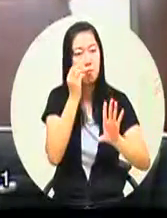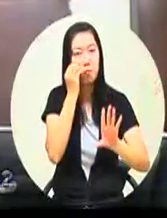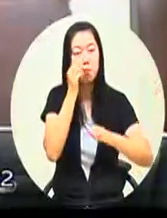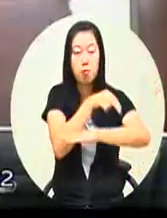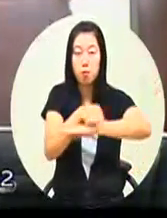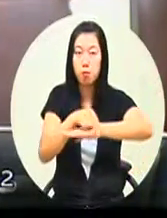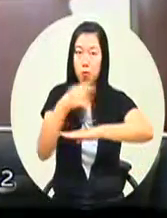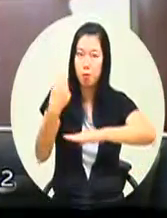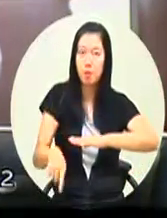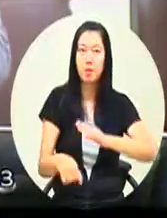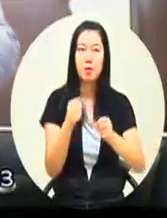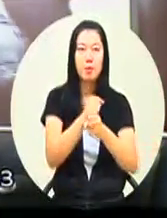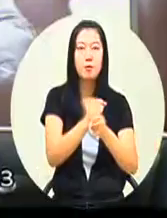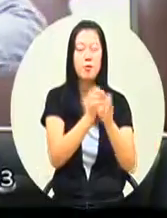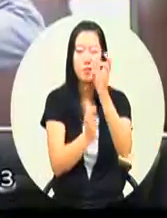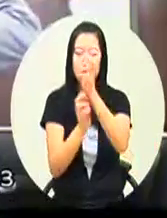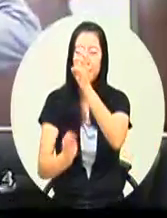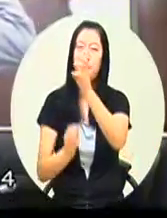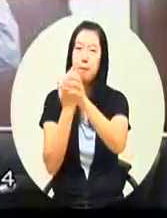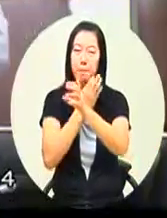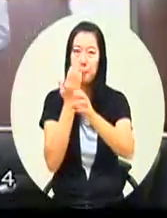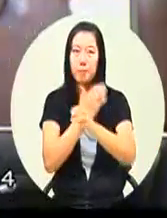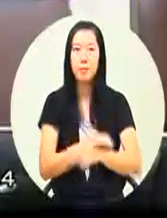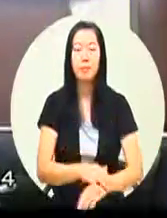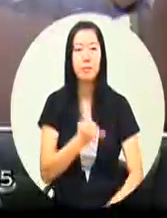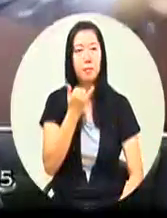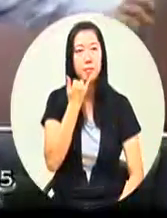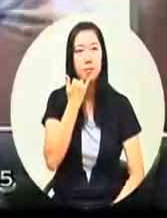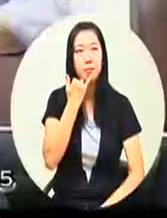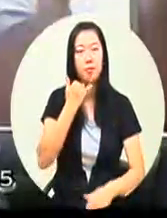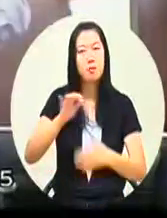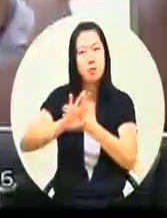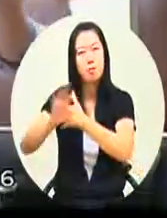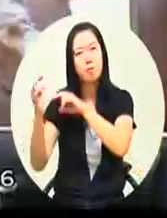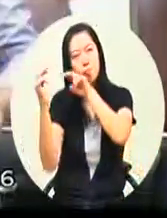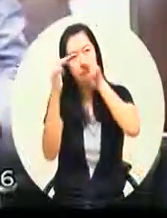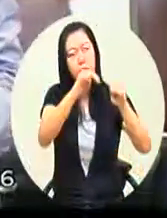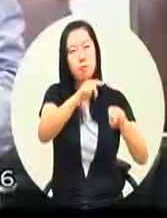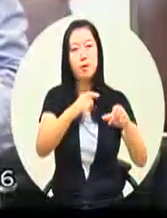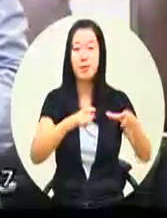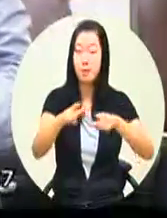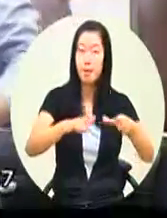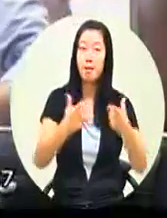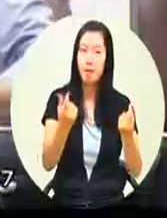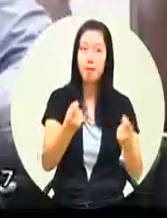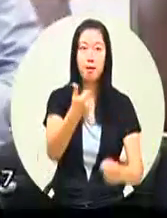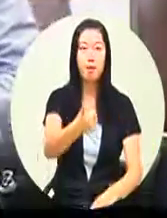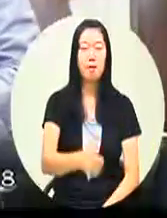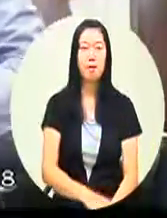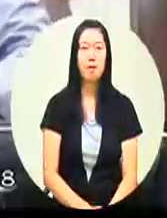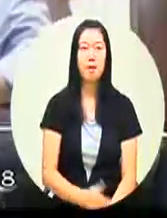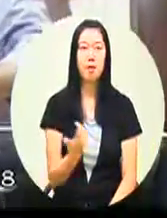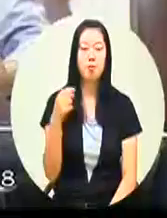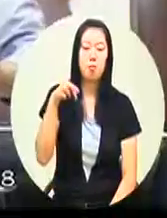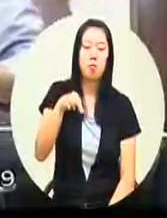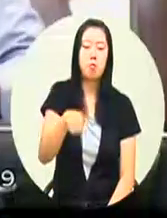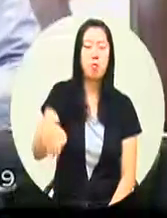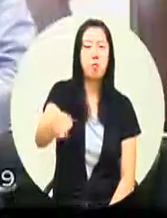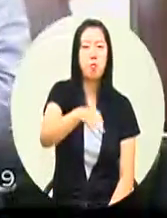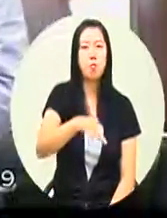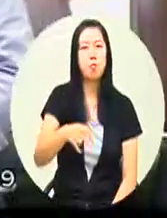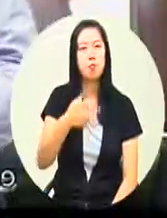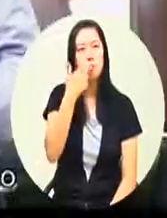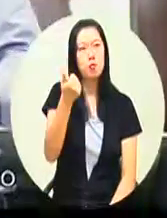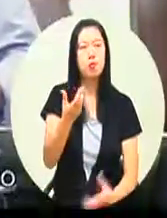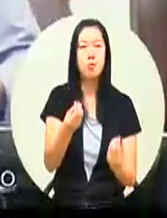再精致一点吼，你精致一点，让边个乡看起来不像自洪池的是个公园安尼啊，啊，无变做要行落也不方便啊。